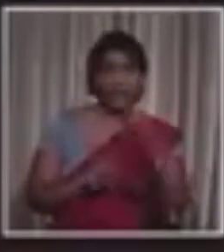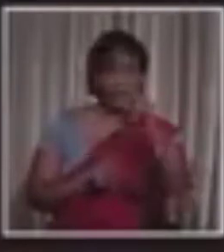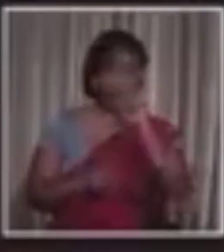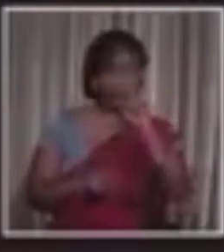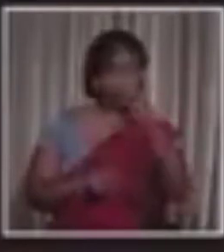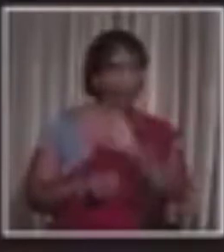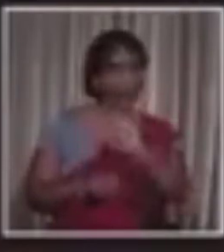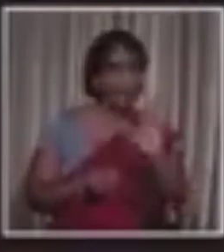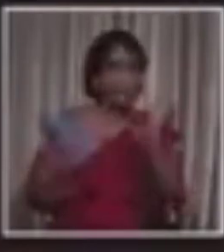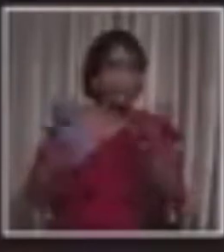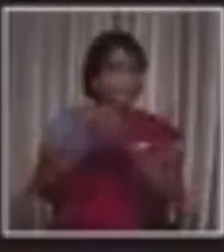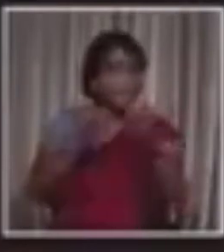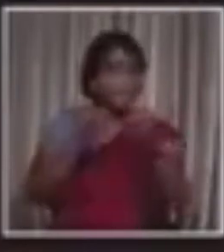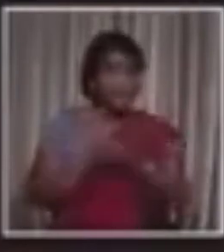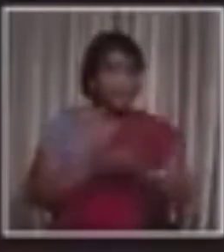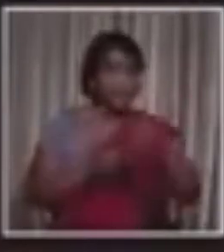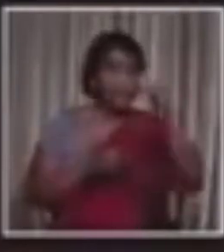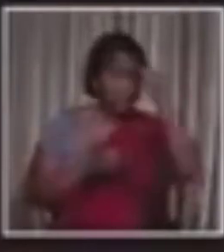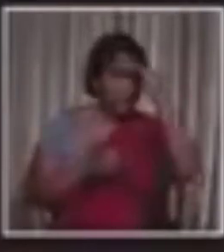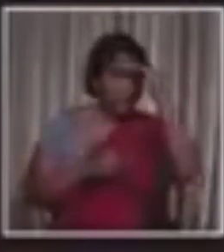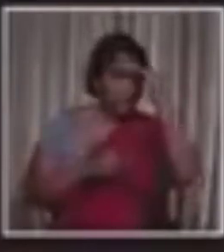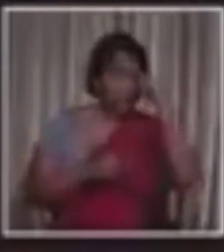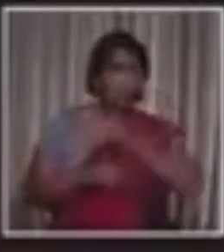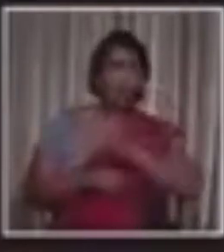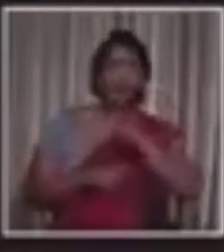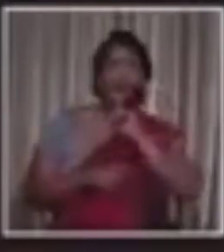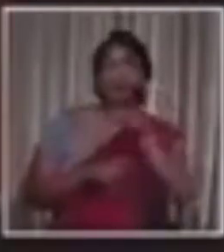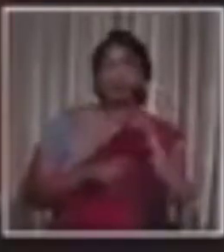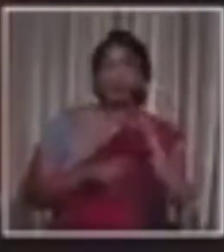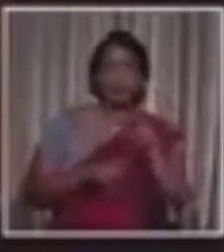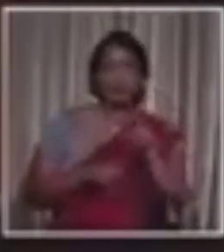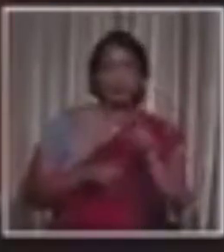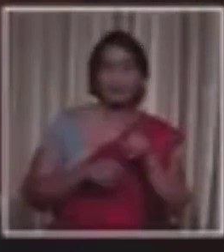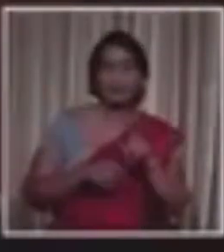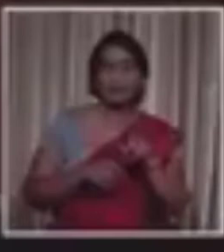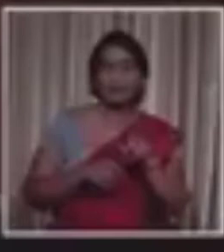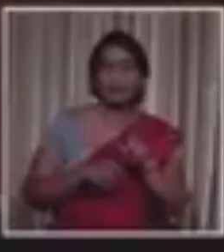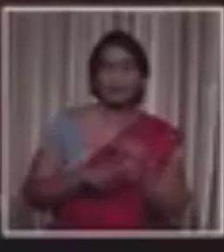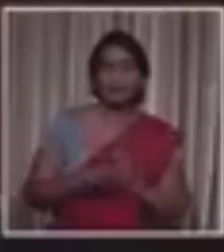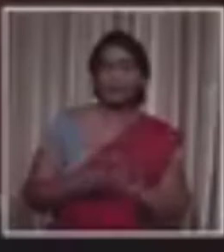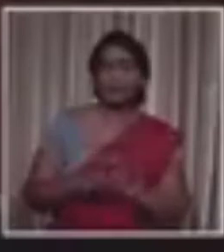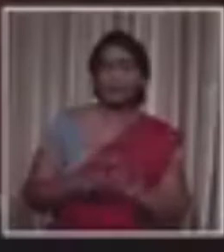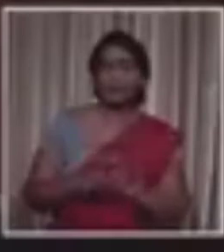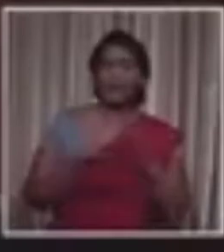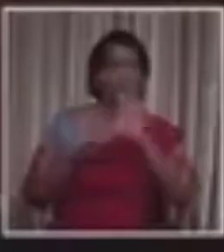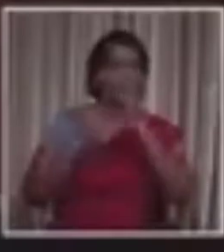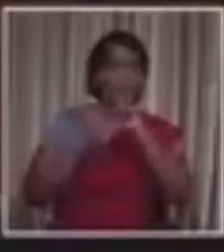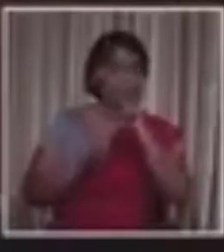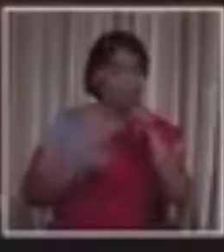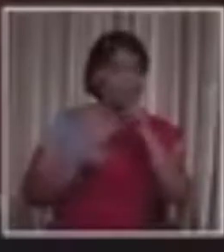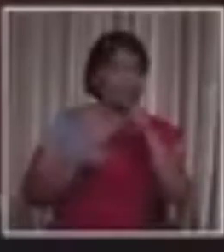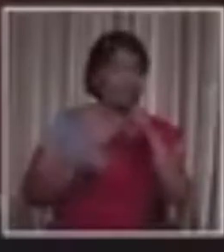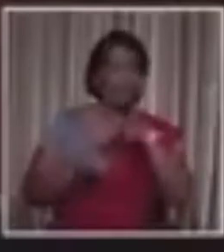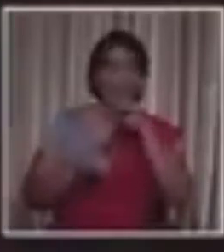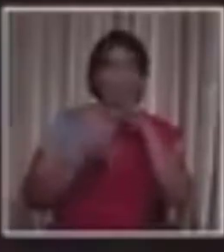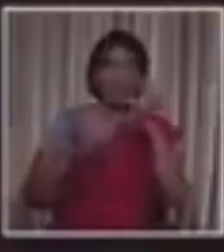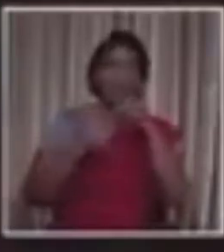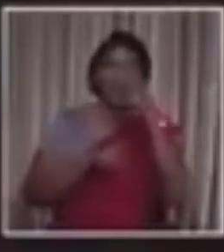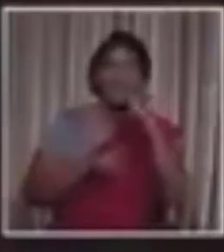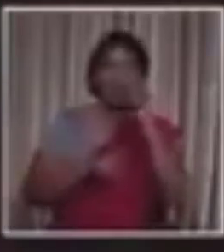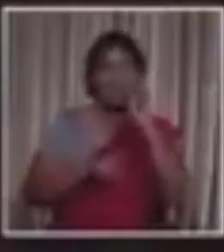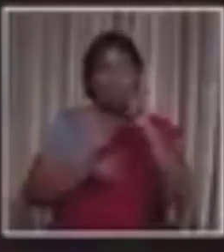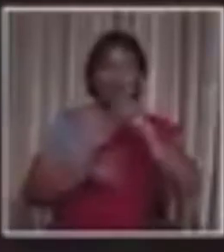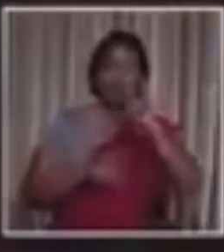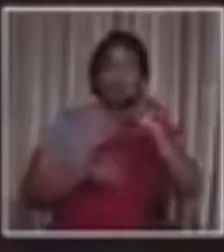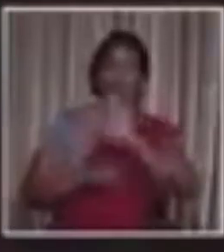නෙමෙයි පක්ෂ නායකවරු 25ක් ගිහිල්ලා කිව්වත් ජනාධිපතිවරයාට ඉල්ලාස් වෙන්න කියන්නේ අයිතිය නායකවරු නෑ කියන මම කිව්වා